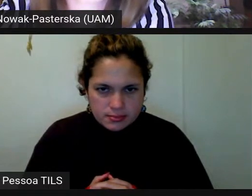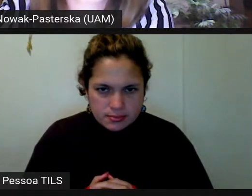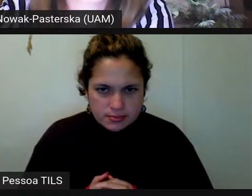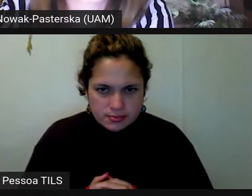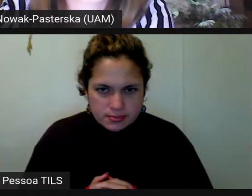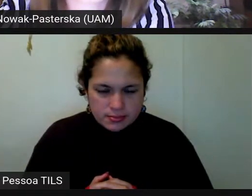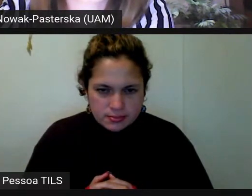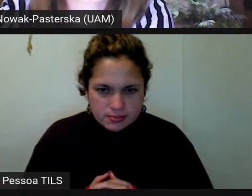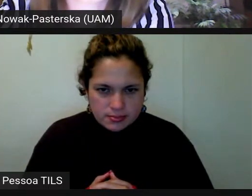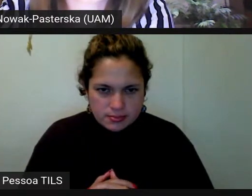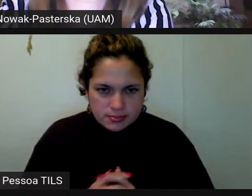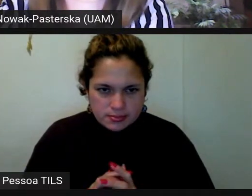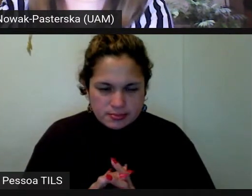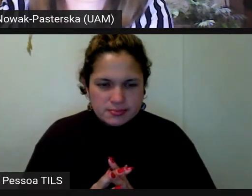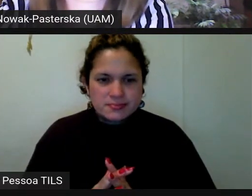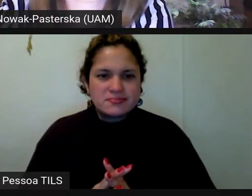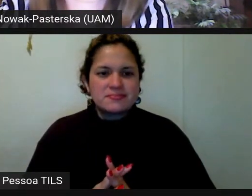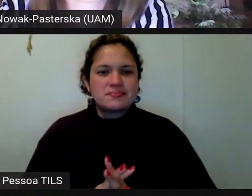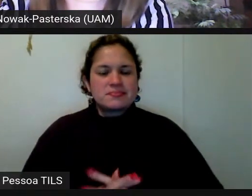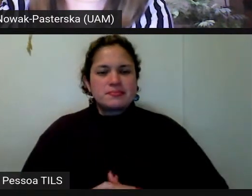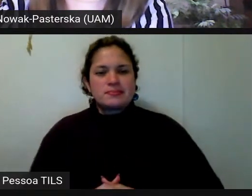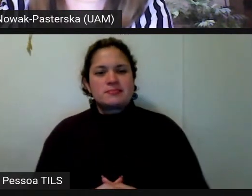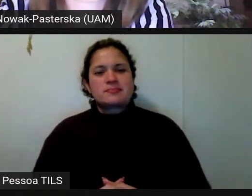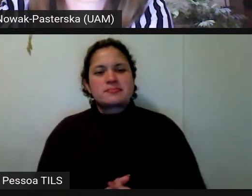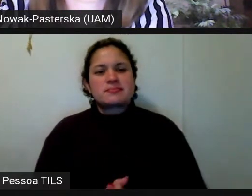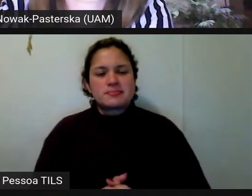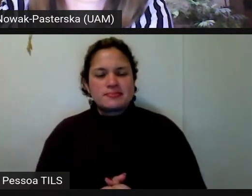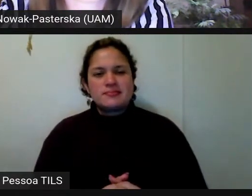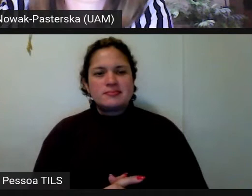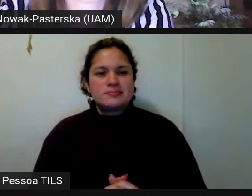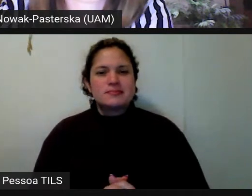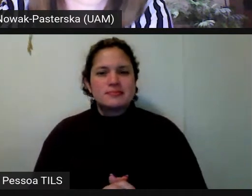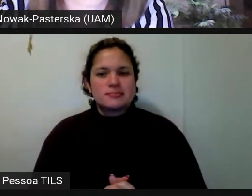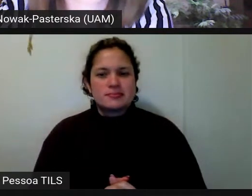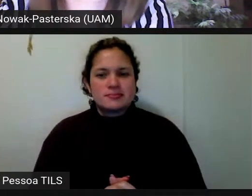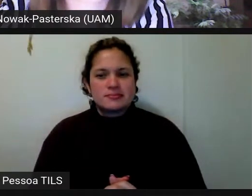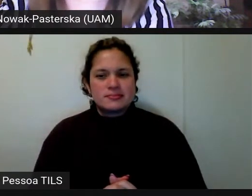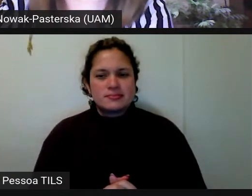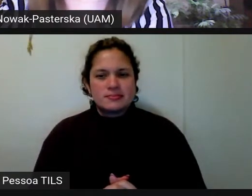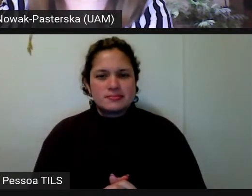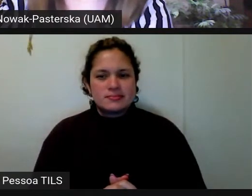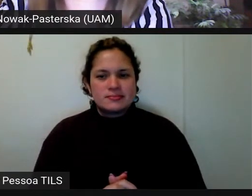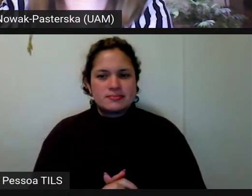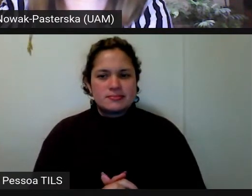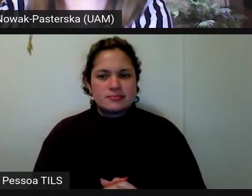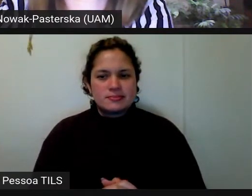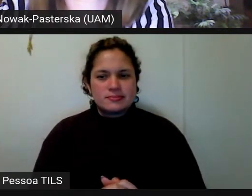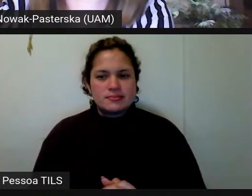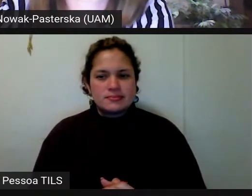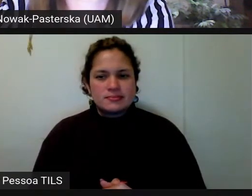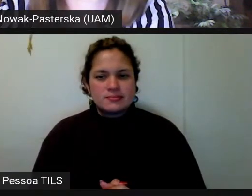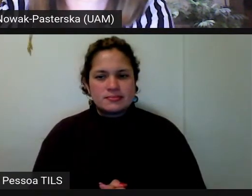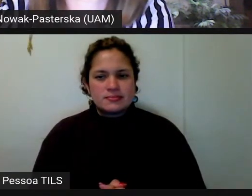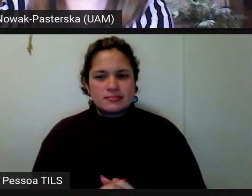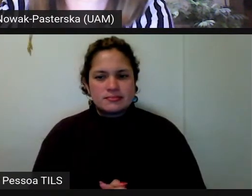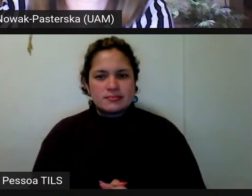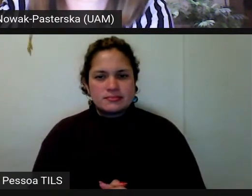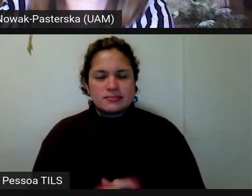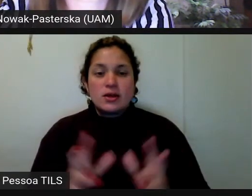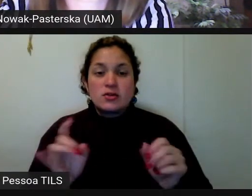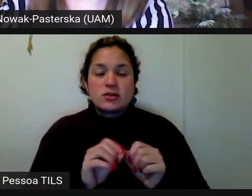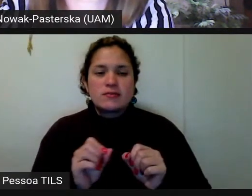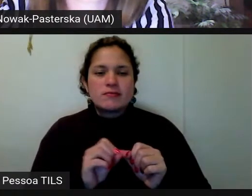jeden komentarz ode mnie. No, najpierw po portugalsku, a później pani przetłumaczy. Só queria fazer um